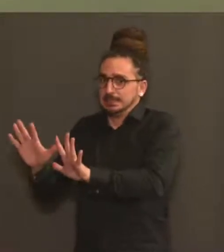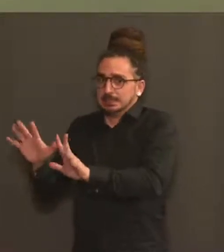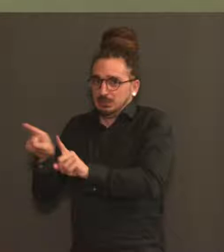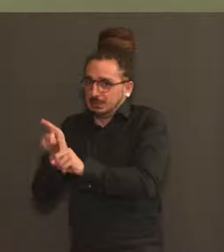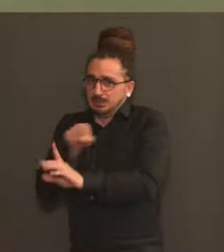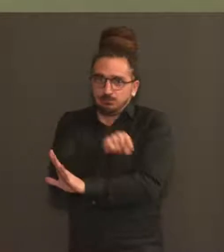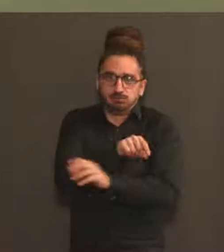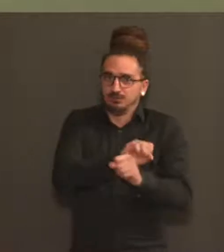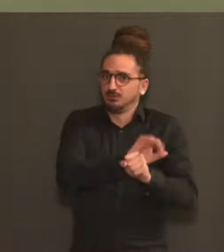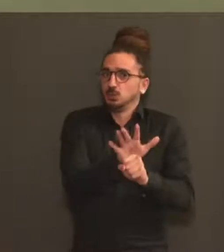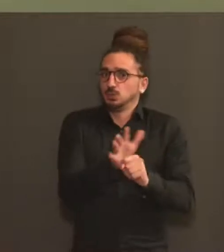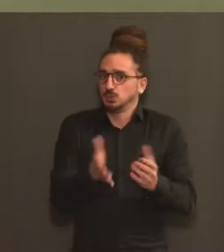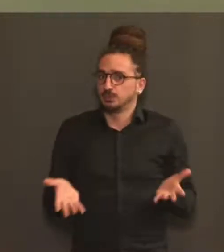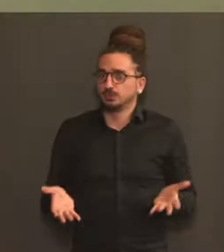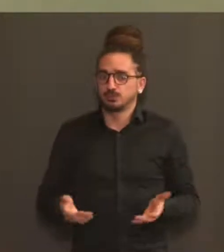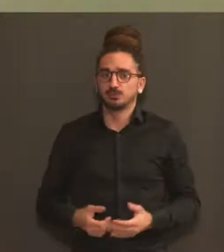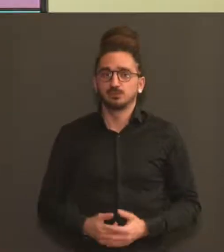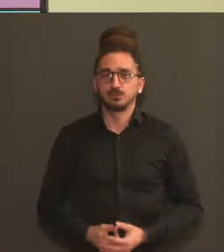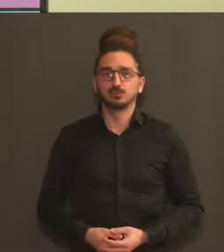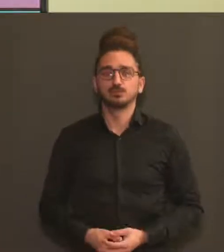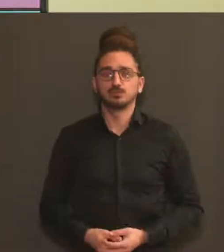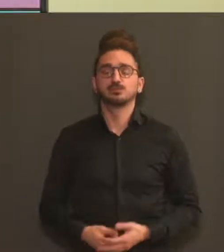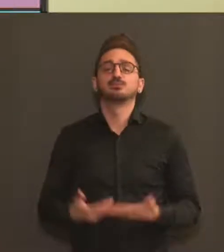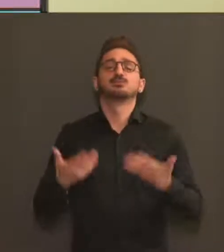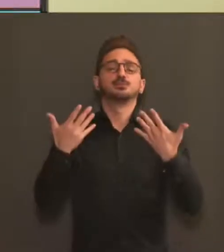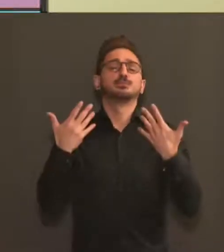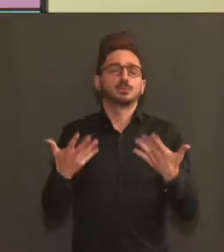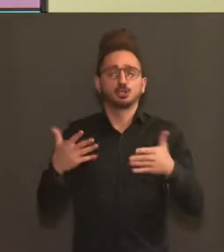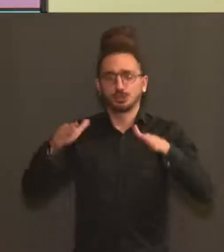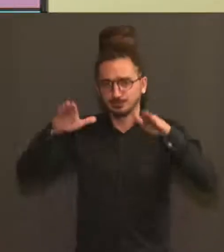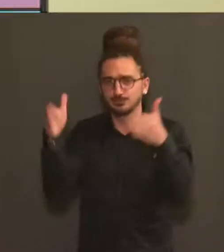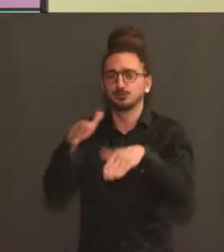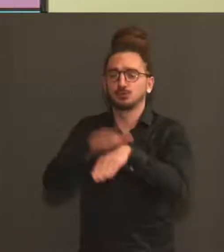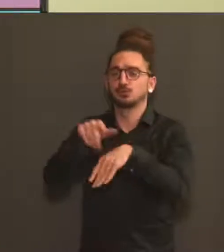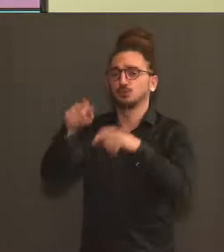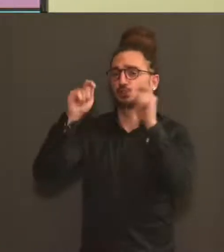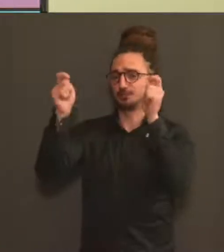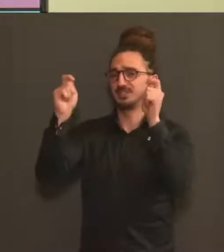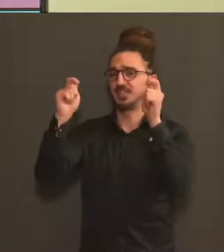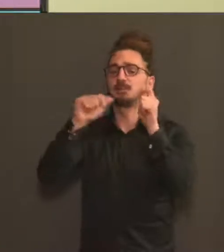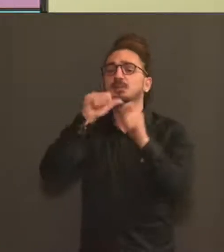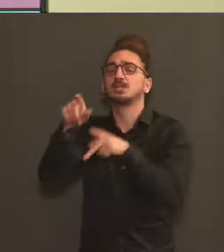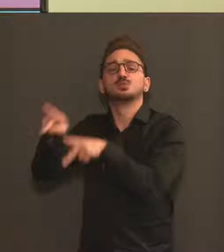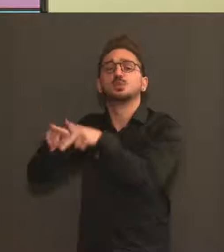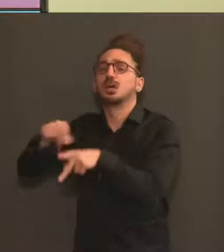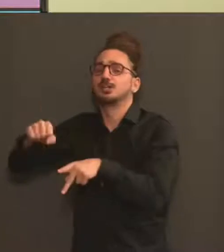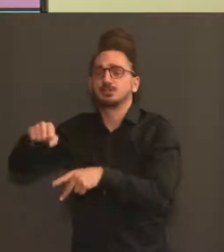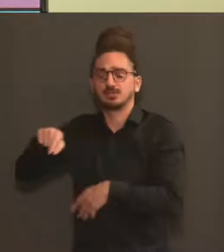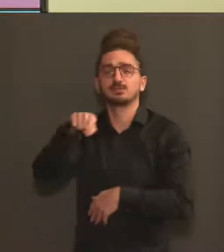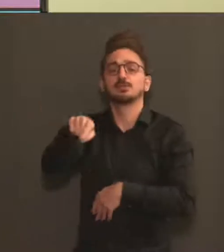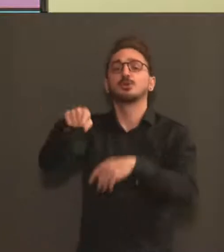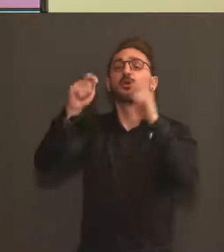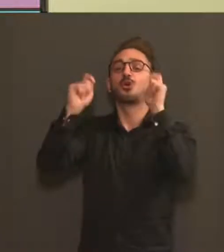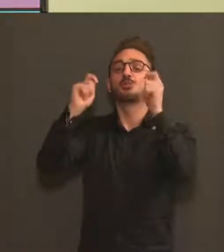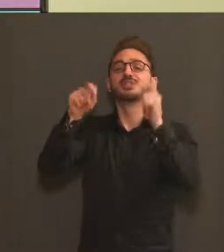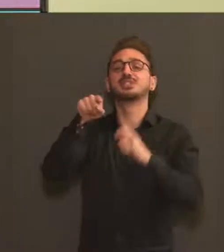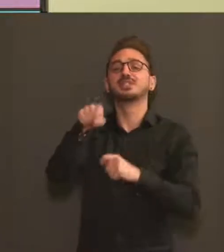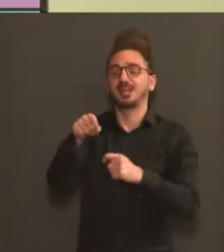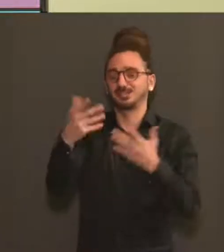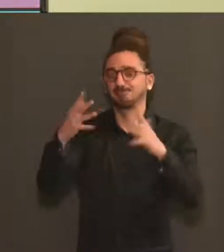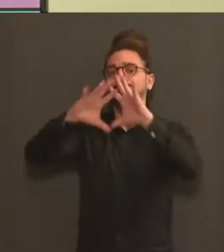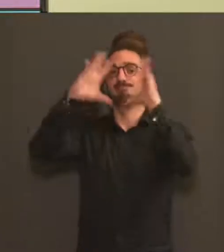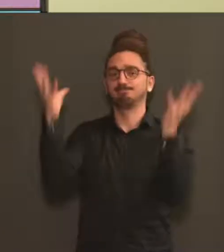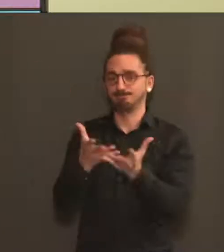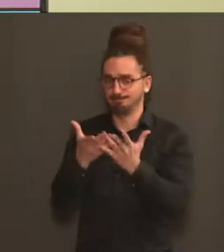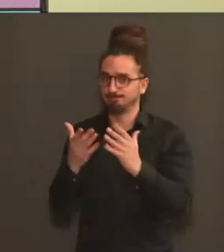pas des soins intensifs, nous avons actuellement 10% de plus que l'occupation de ce qui se passe au mois de février en moyenne